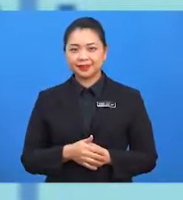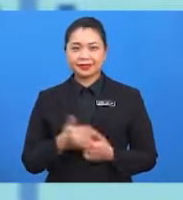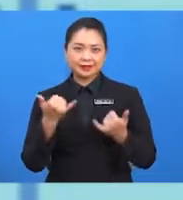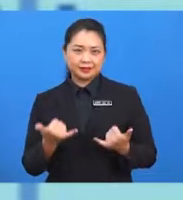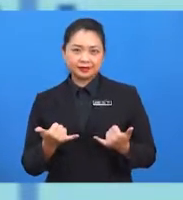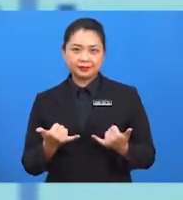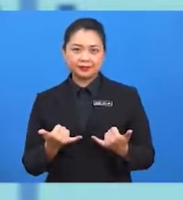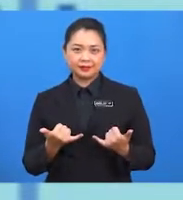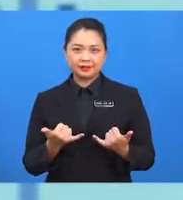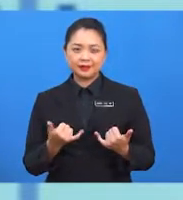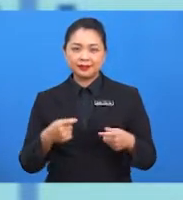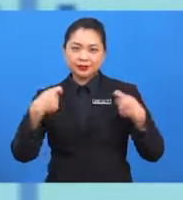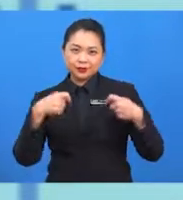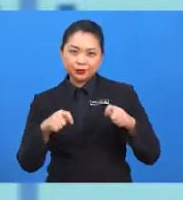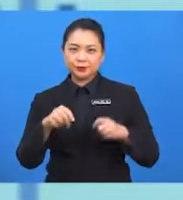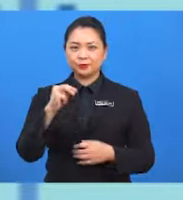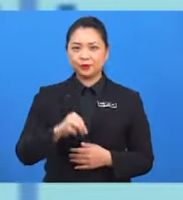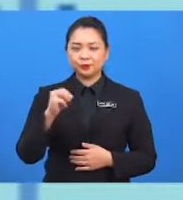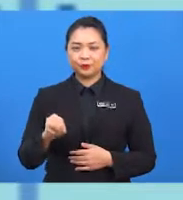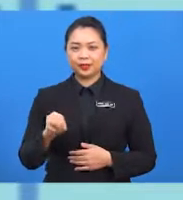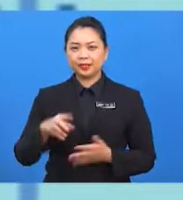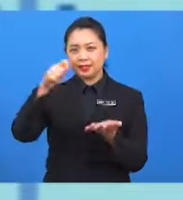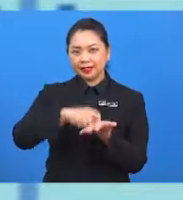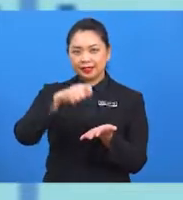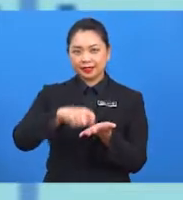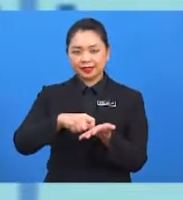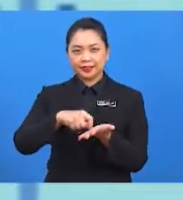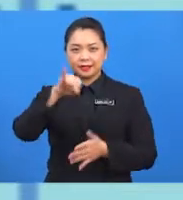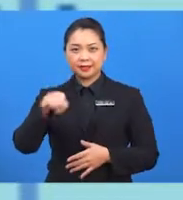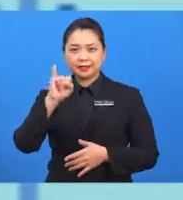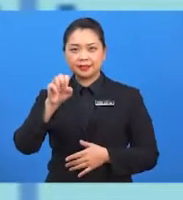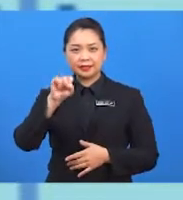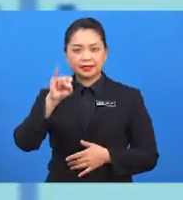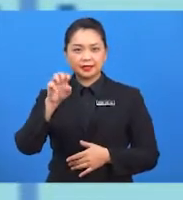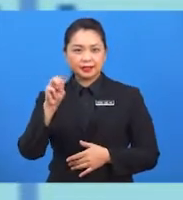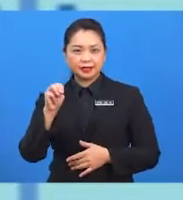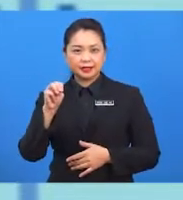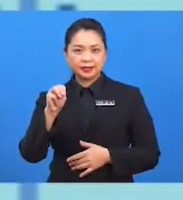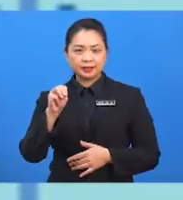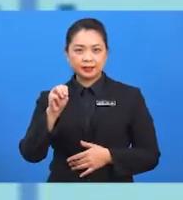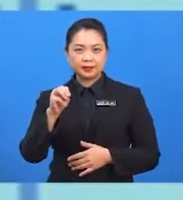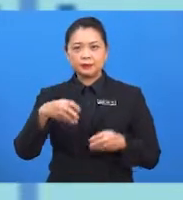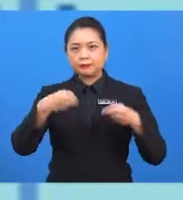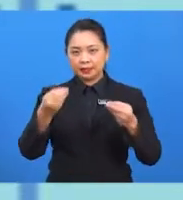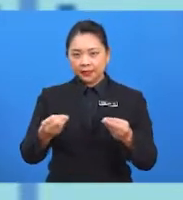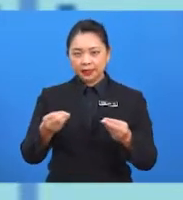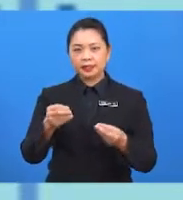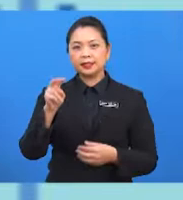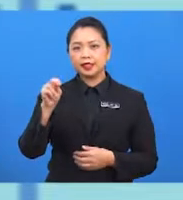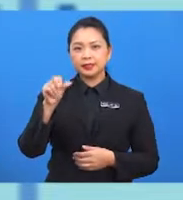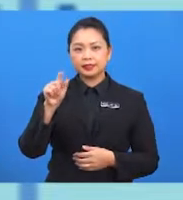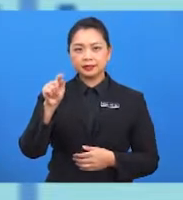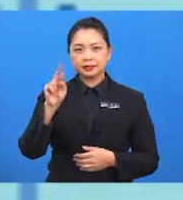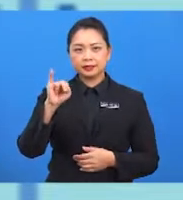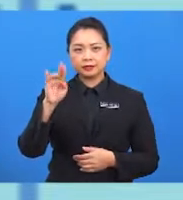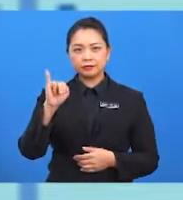sekarang cuma murid-murid hitungkan disimular bagi Natrium karbonat